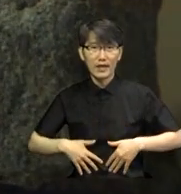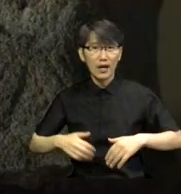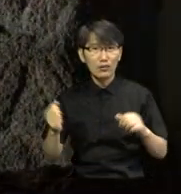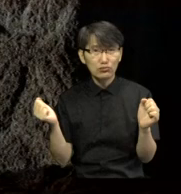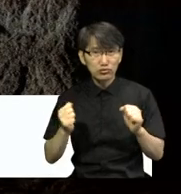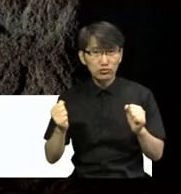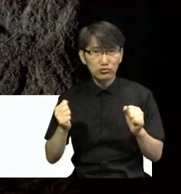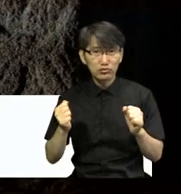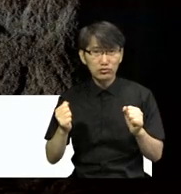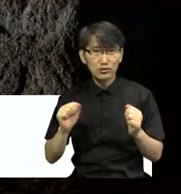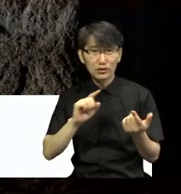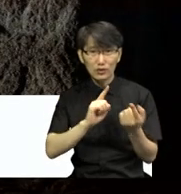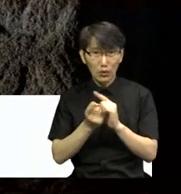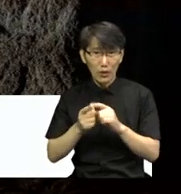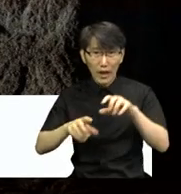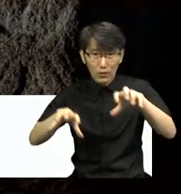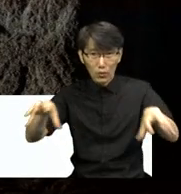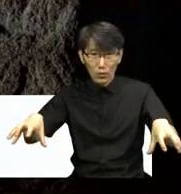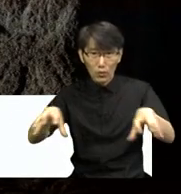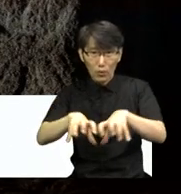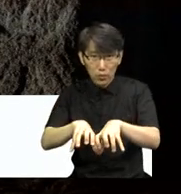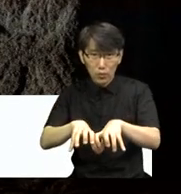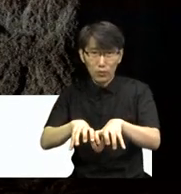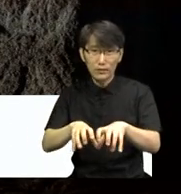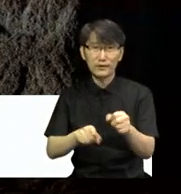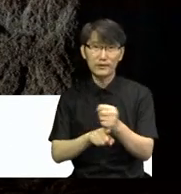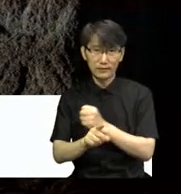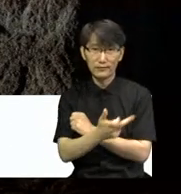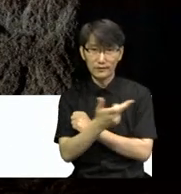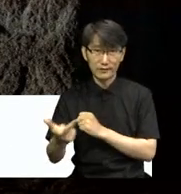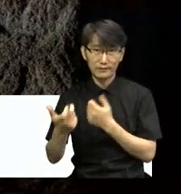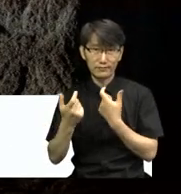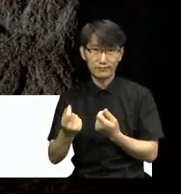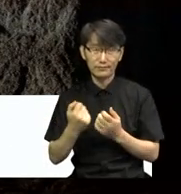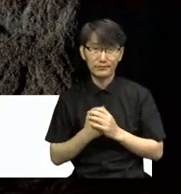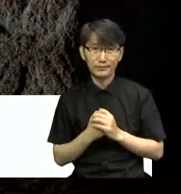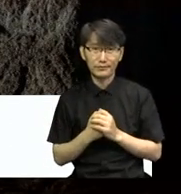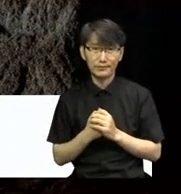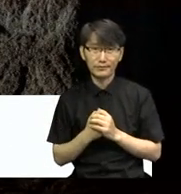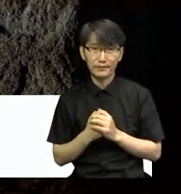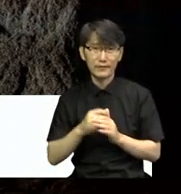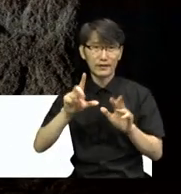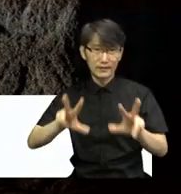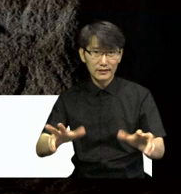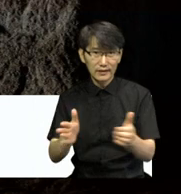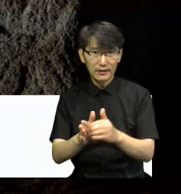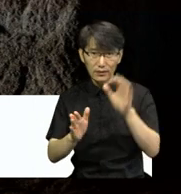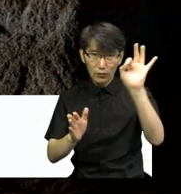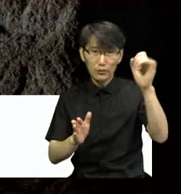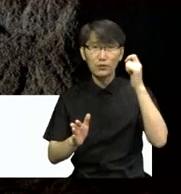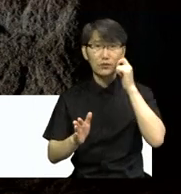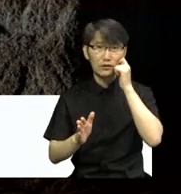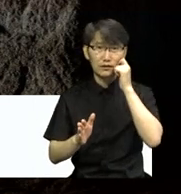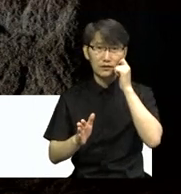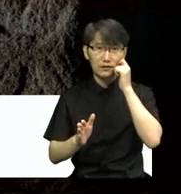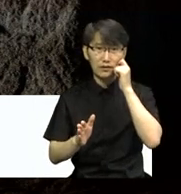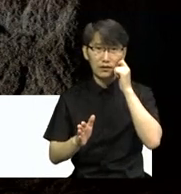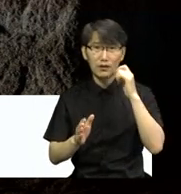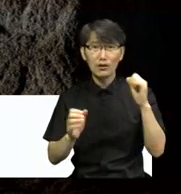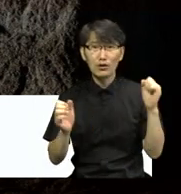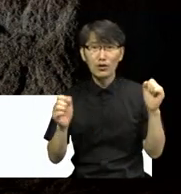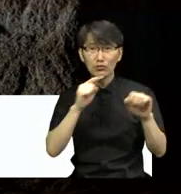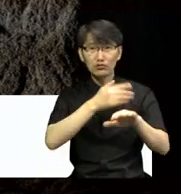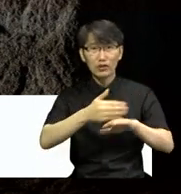문화재가 한 공간에 같이 있다는게 가장 큰 의미라고 생각합니다 이때까지 볼 수 없었던 특종 문화재